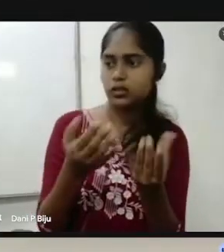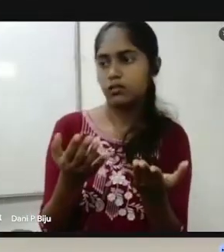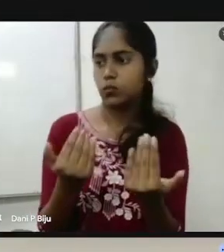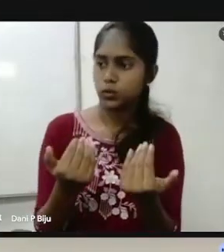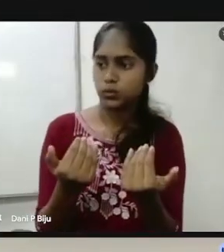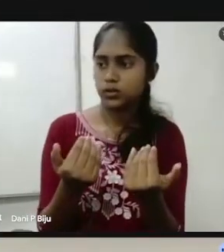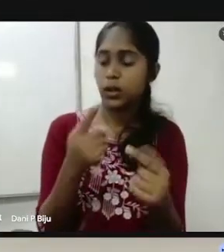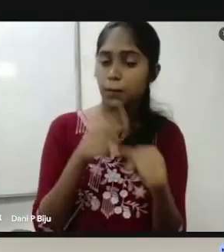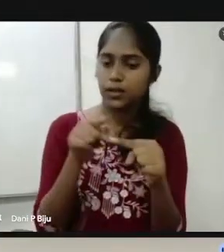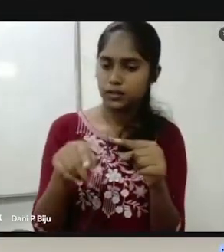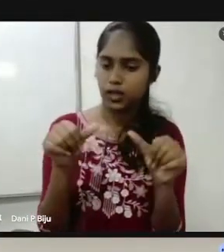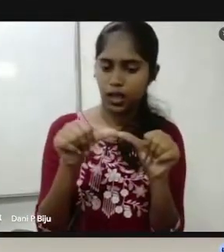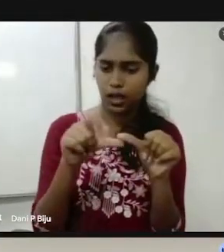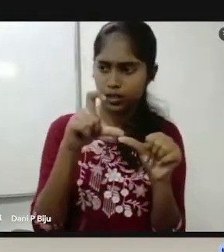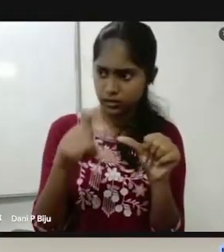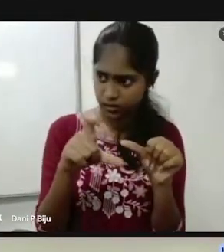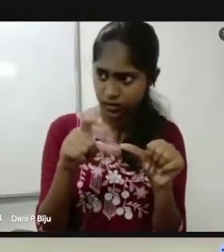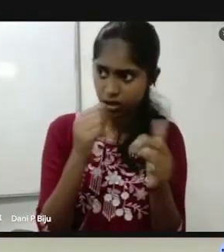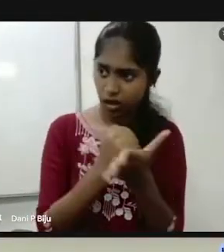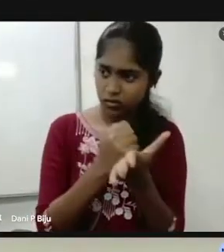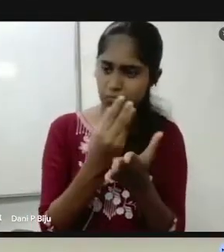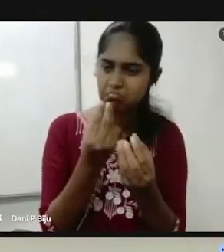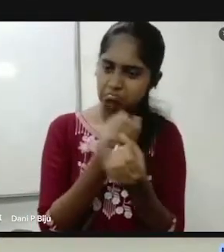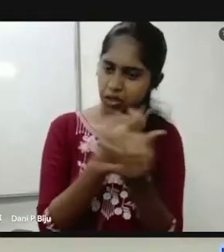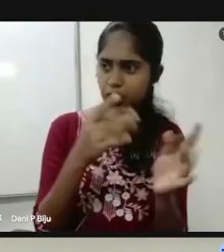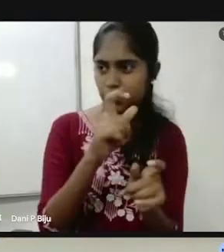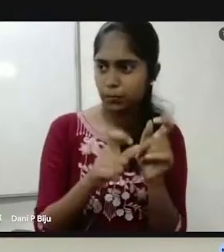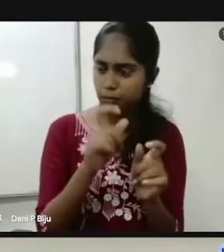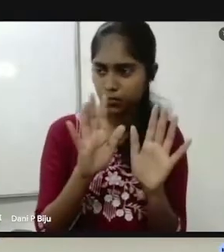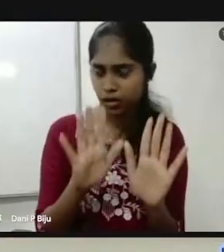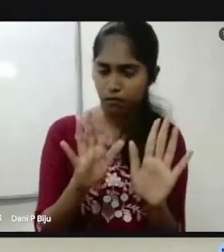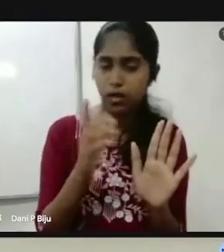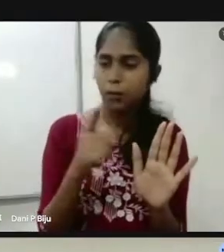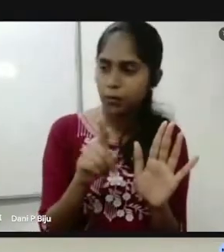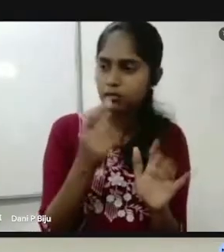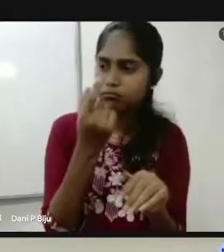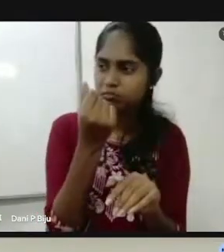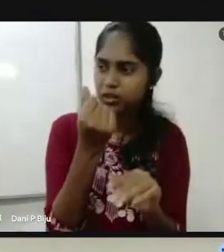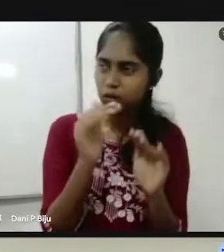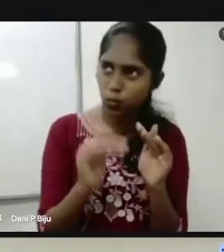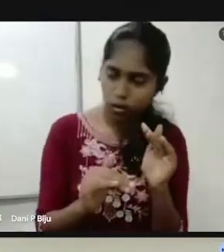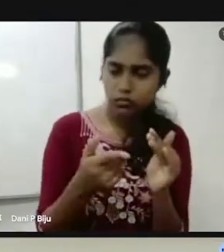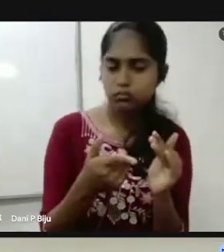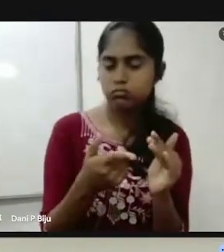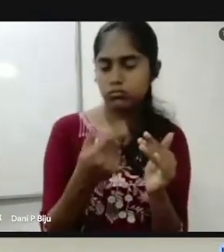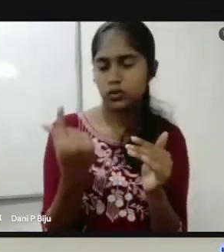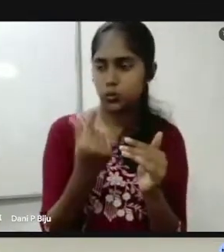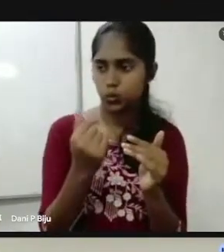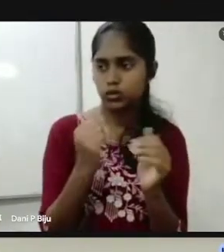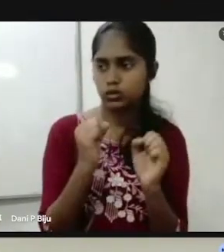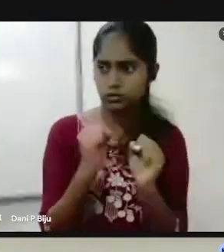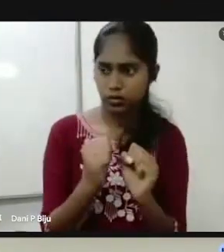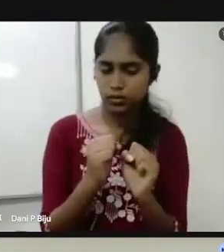ഉണ്ടാവാറുണ്ട്. അപ്പോൾ ചിലപ്പോൾ അവർക്ക് സാമ്പത്തിക ബുദ്ധിമുട്ടുകൾ ഉണ്ടായിരിക്കാം. അപ്പം ഞാൻ ഇവിടെ ഞങ്ങളുടെ ഇവിടെയുള്ള സോഷ്യൽ വർക്കേഴ്സിനോട് അതിനെപ്പറ്റി സംസാരിക്കുകയും